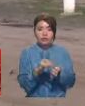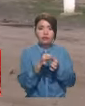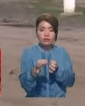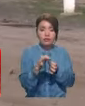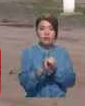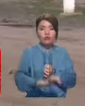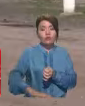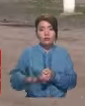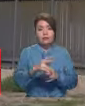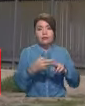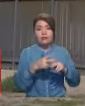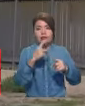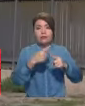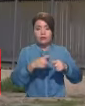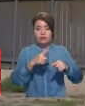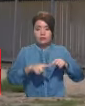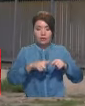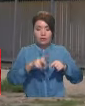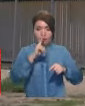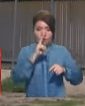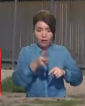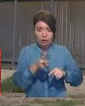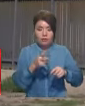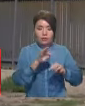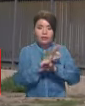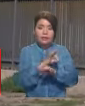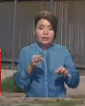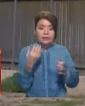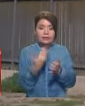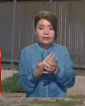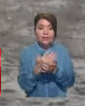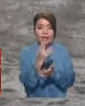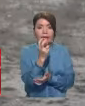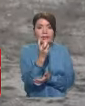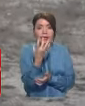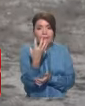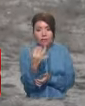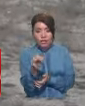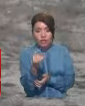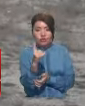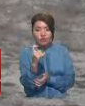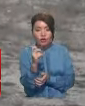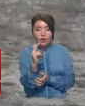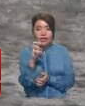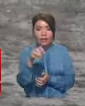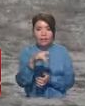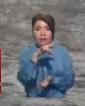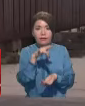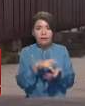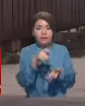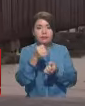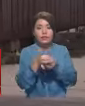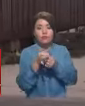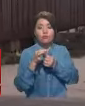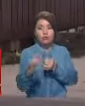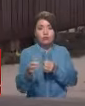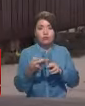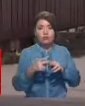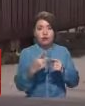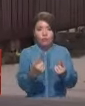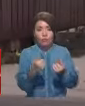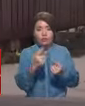Улытау. Также в ближайшие 2 года. Отличный пример – поселок Карсакпай, в 100 километрах от областного центра. Уже больше года